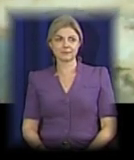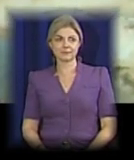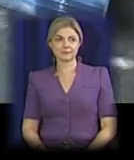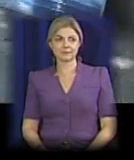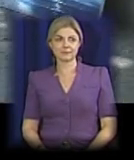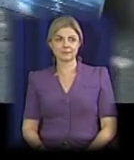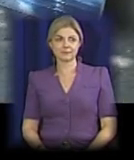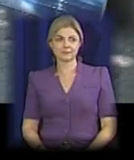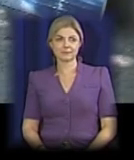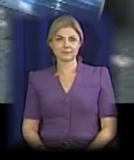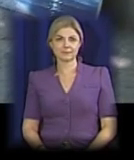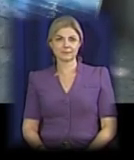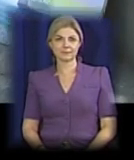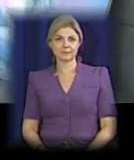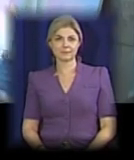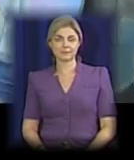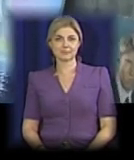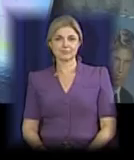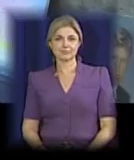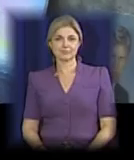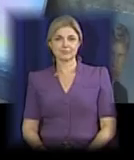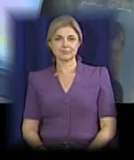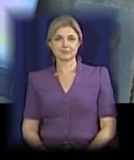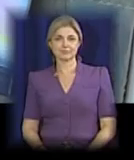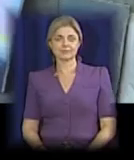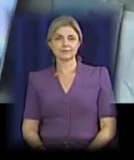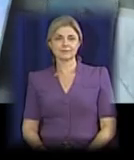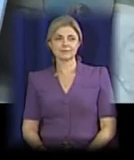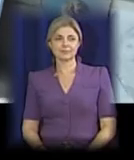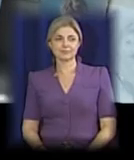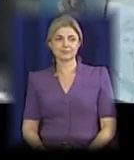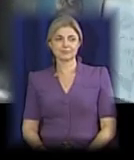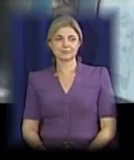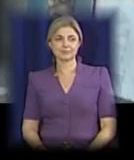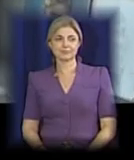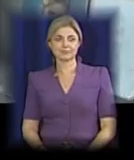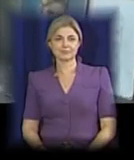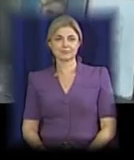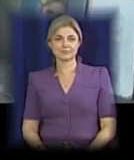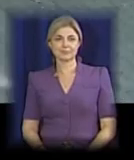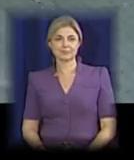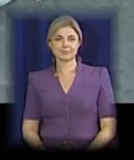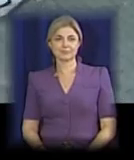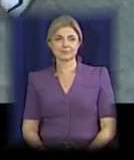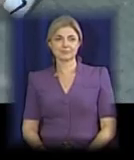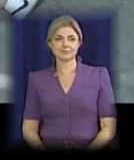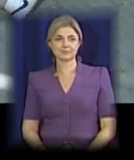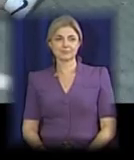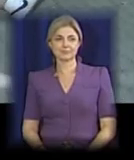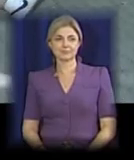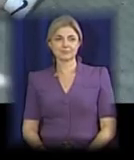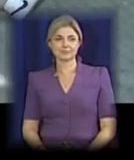– Світлана Кльосова, Юлія Кускова, телевізійні